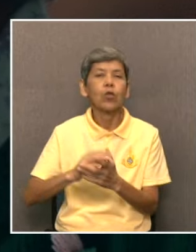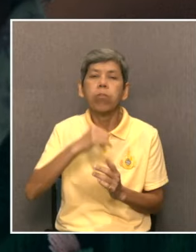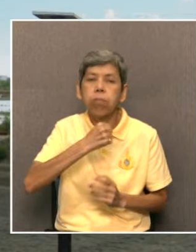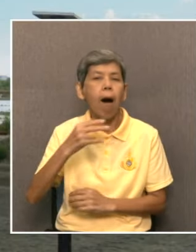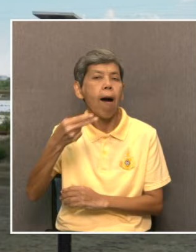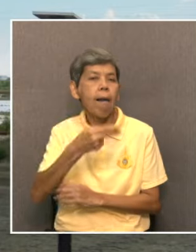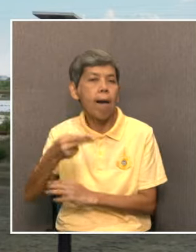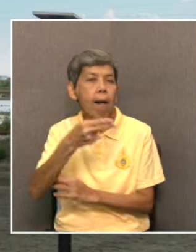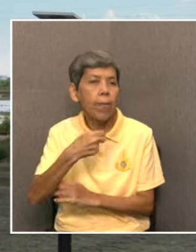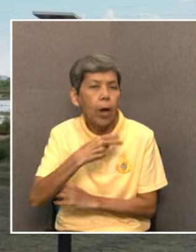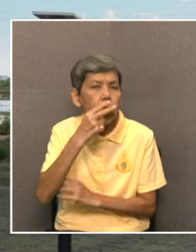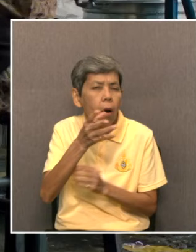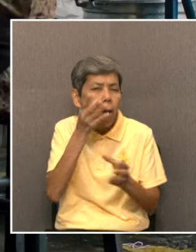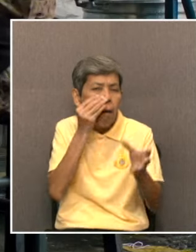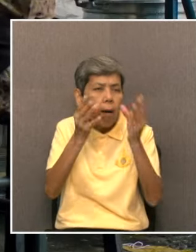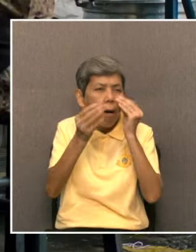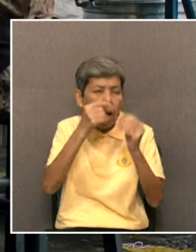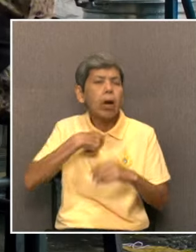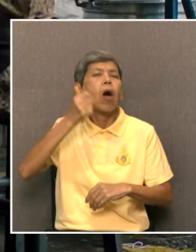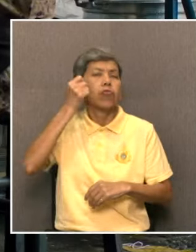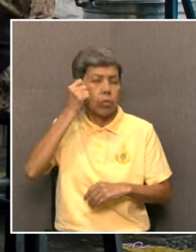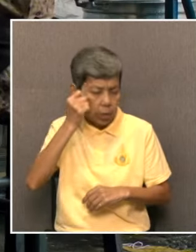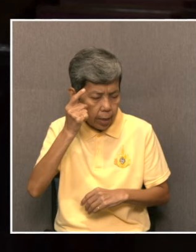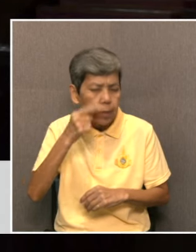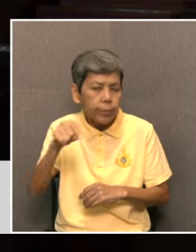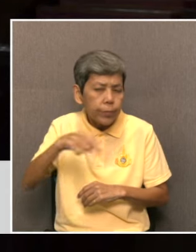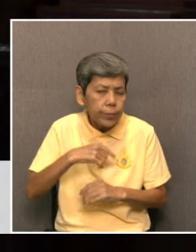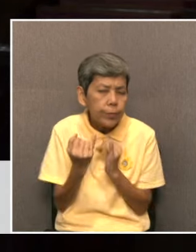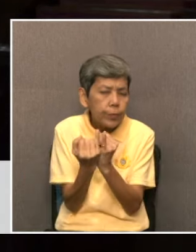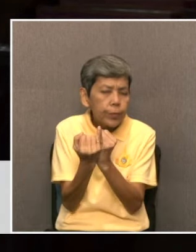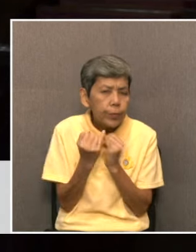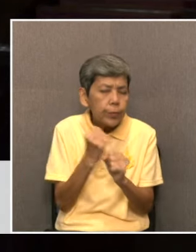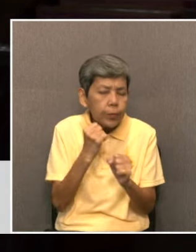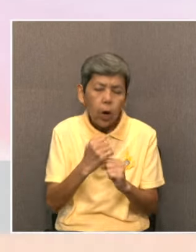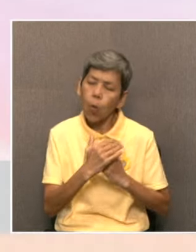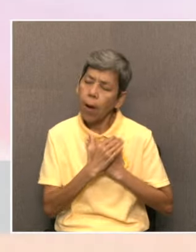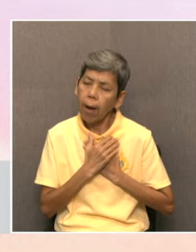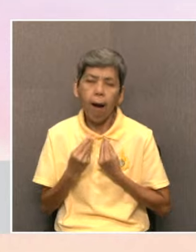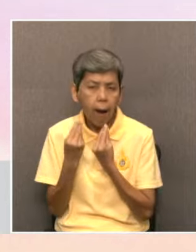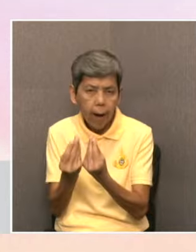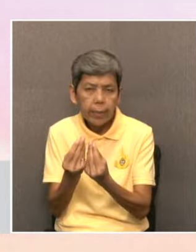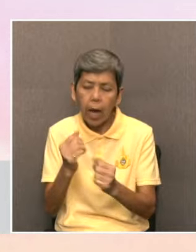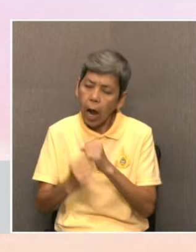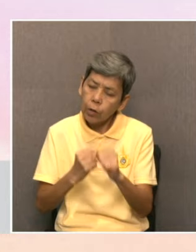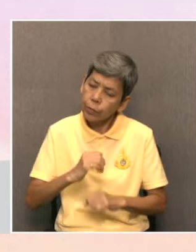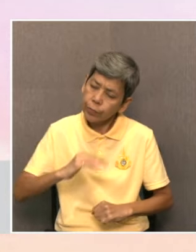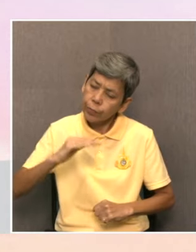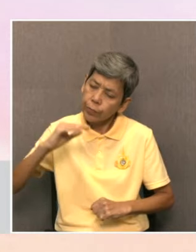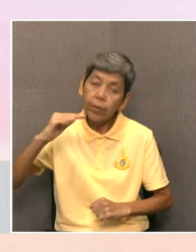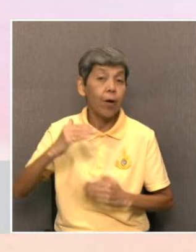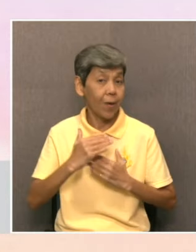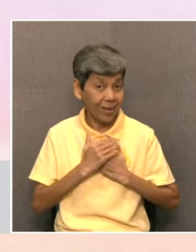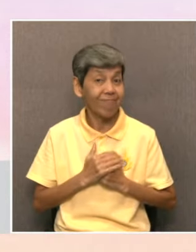ที่จะทำให้คุณได้เรียนรู้และเข้าใจความสำคัญของการแสดงความกตัญญูในทุกช่วงเวลาของชีวิต